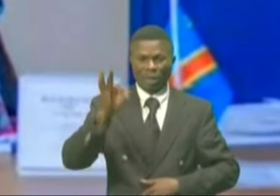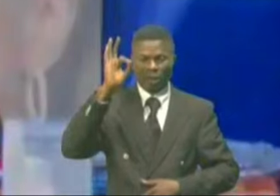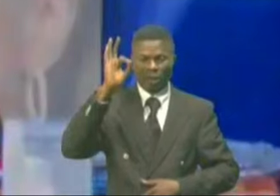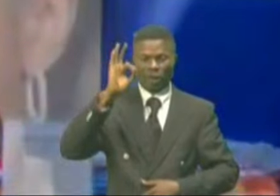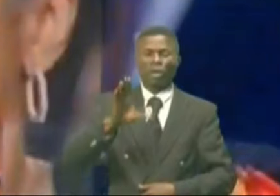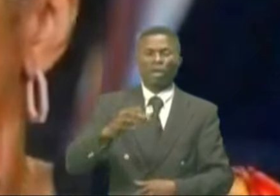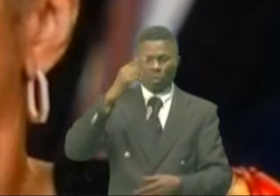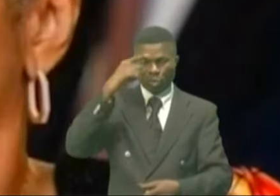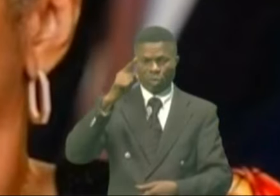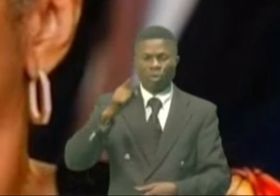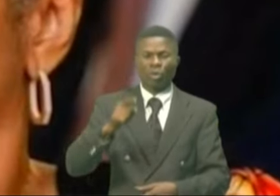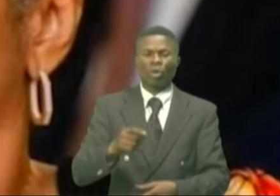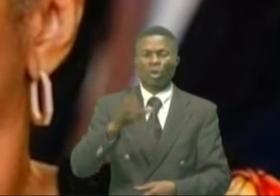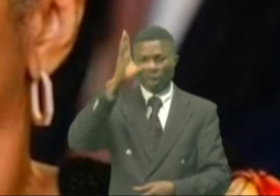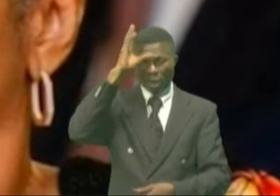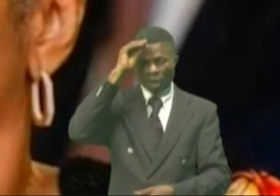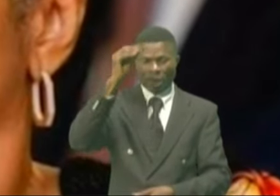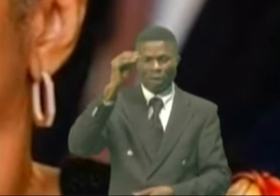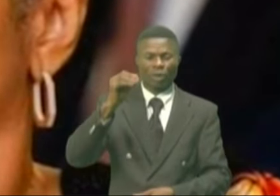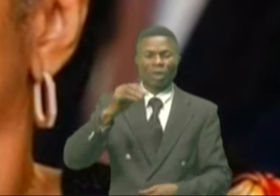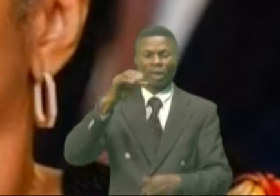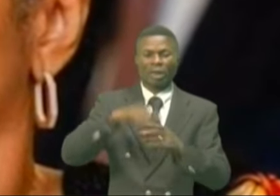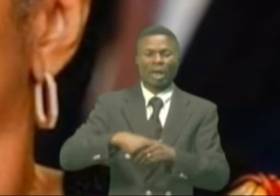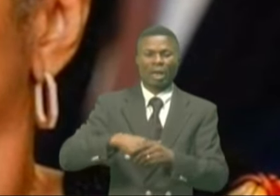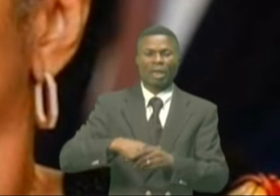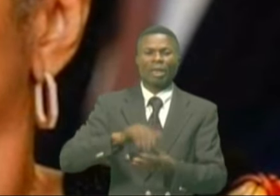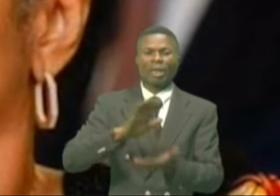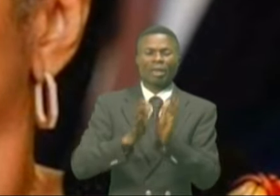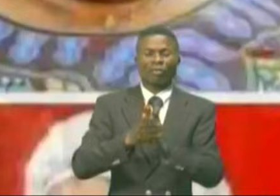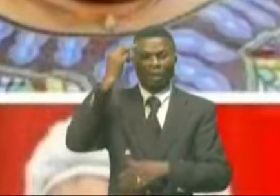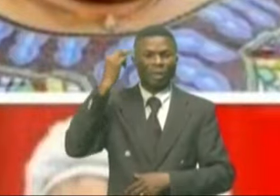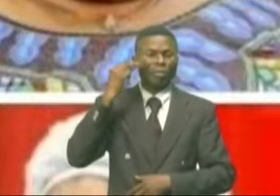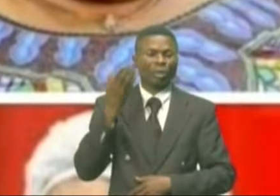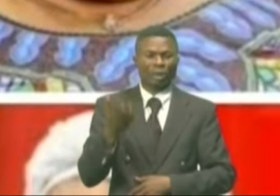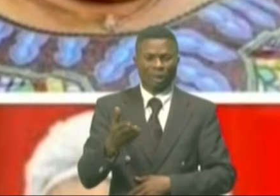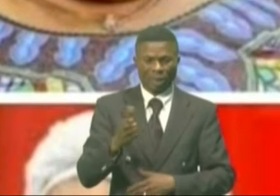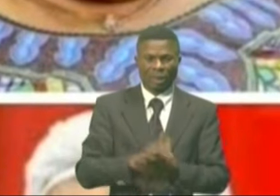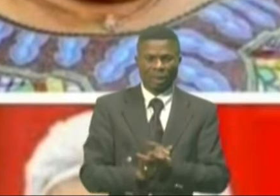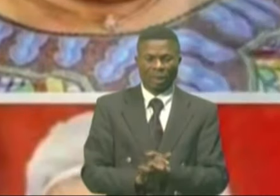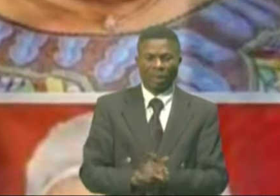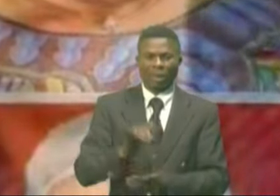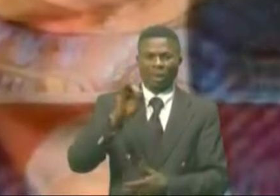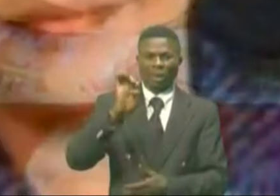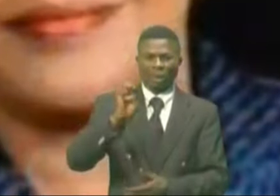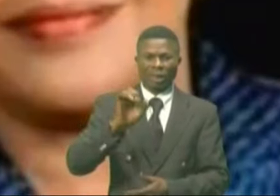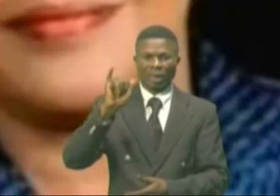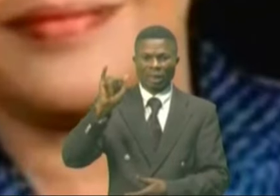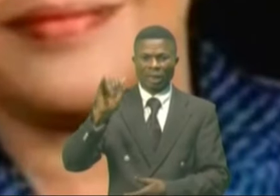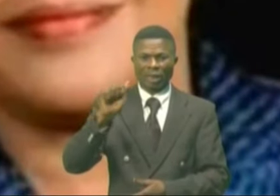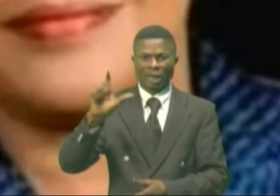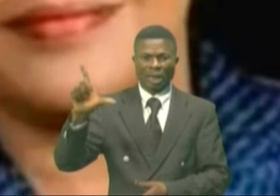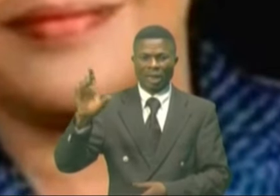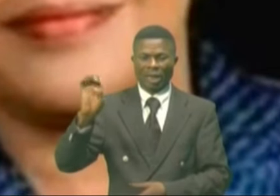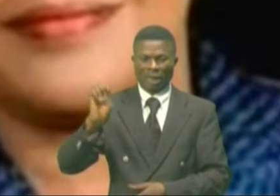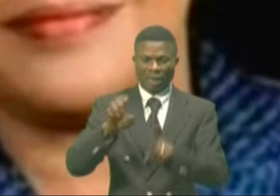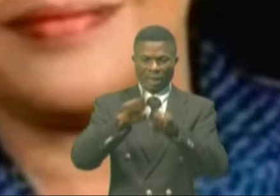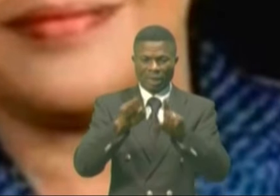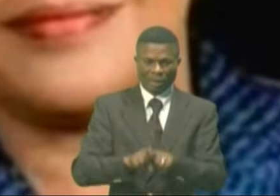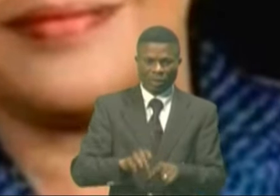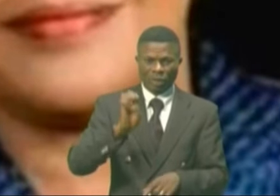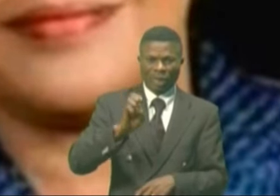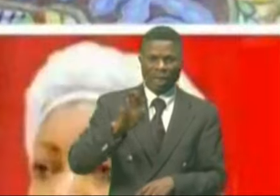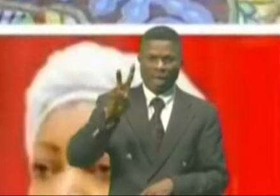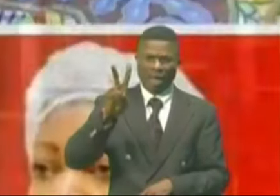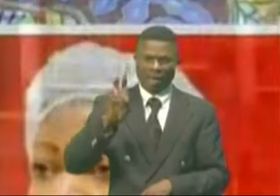fils de la Tchopo au sein du gouvernement souminois. Thérèse Safisombo Eyane, Eve Bazaïba, Ephraim Akwaka et Doudou